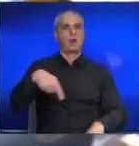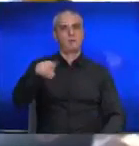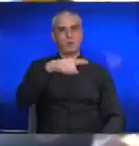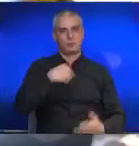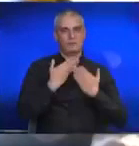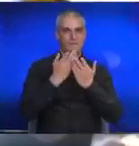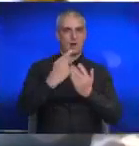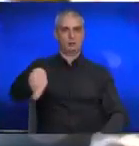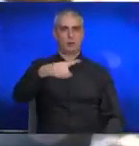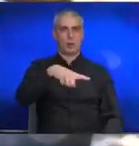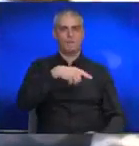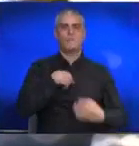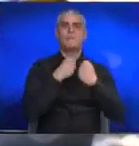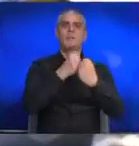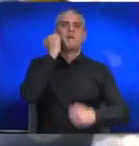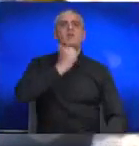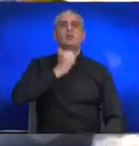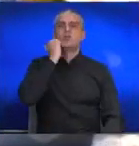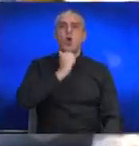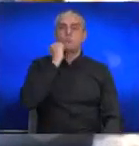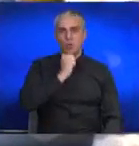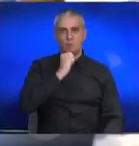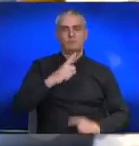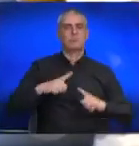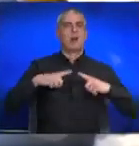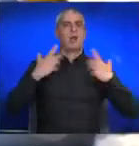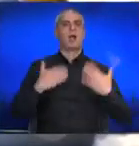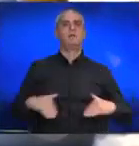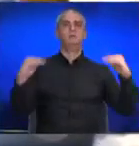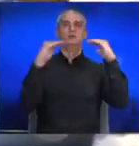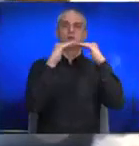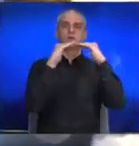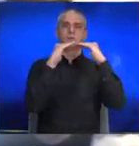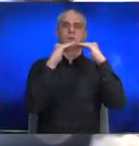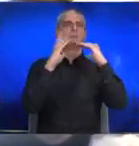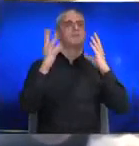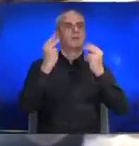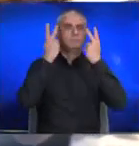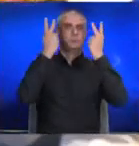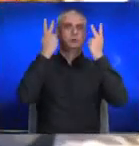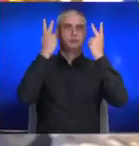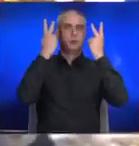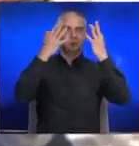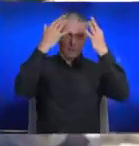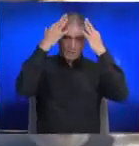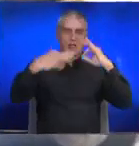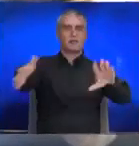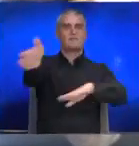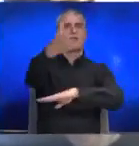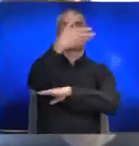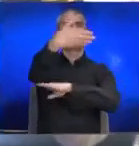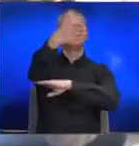להן במאבק היומיומי לחיים שווים ומלאי משמעות ולתפארת